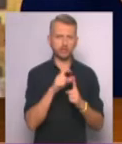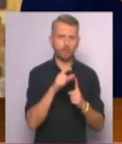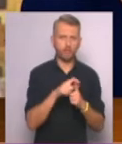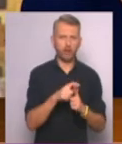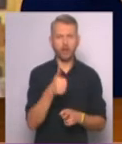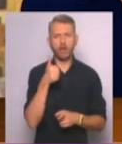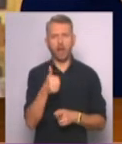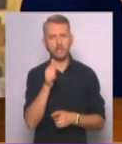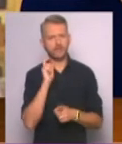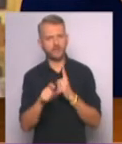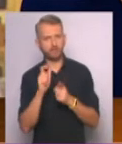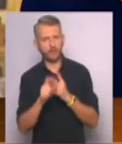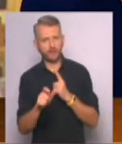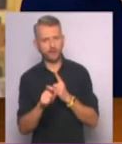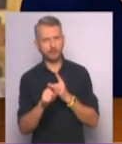гарні відповіді,